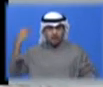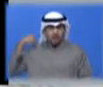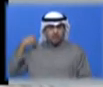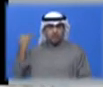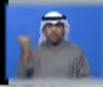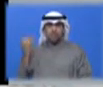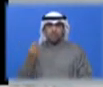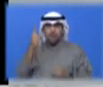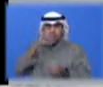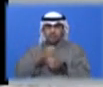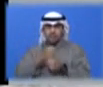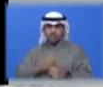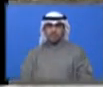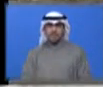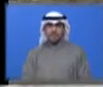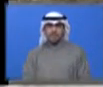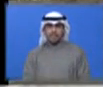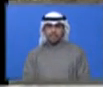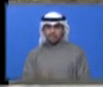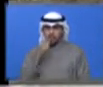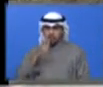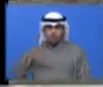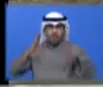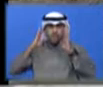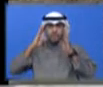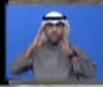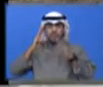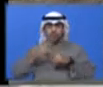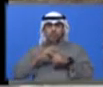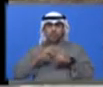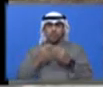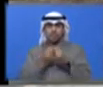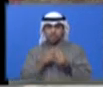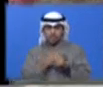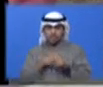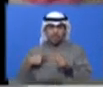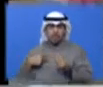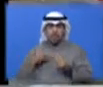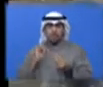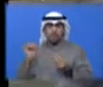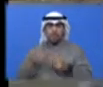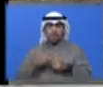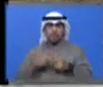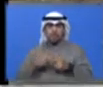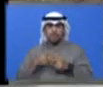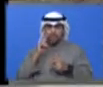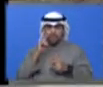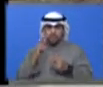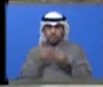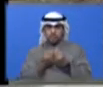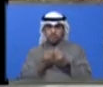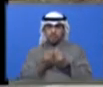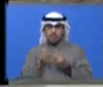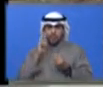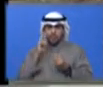الكويت حفظه الله ورعاه. تهنئتي لأمير الكويت والحكومة الكويت وشعب الكويت على هذا التقدير من المتحدة الذي